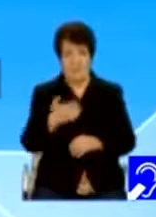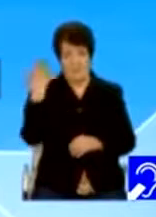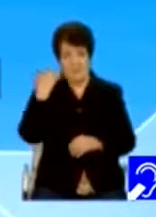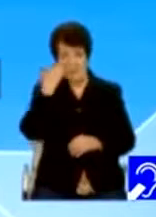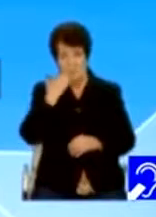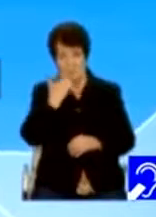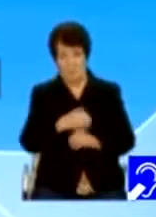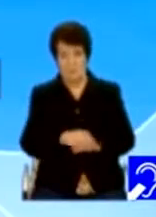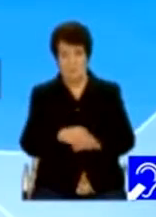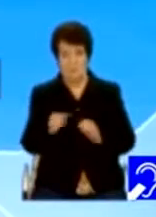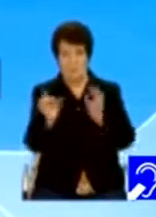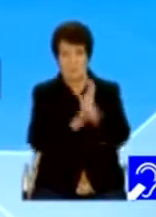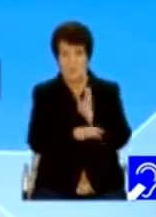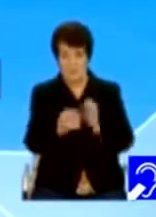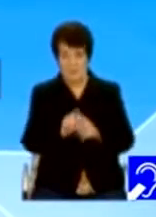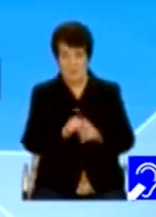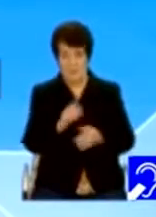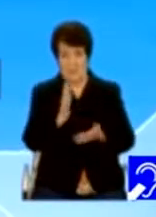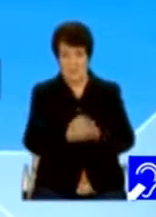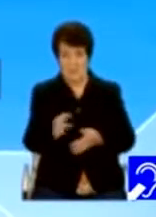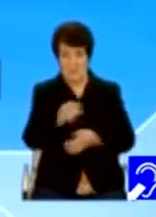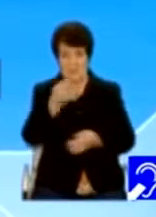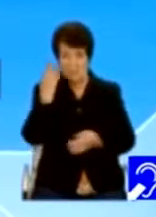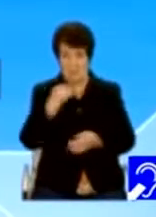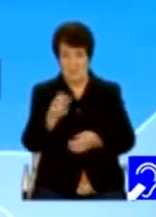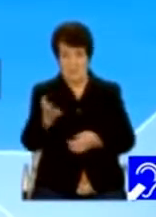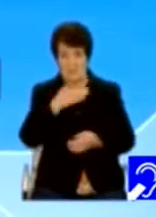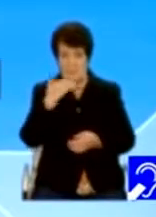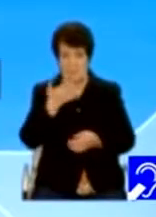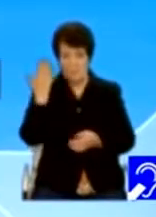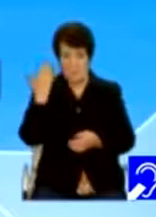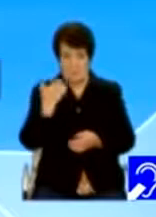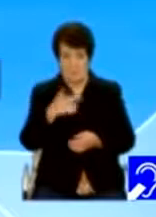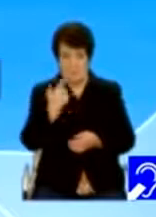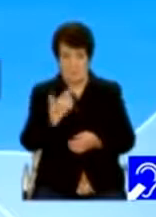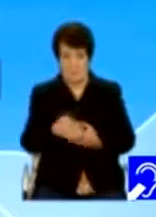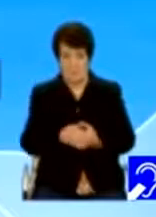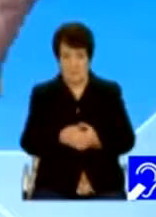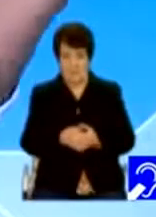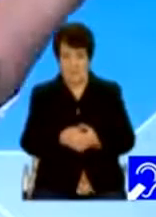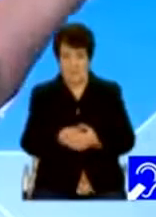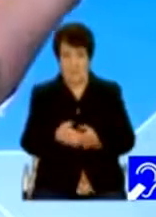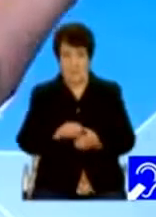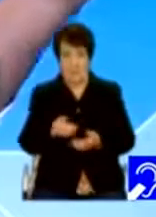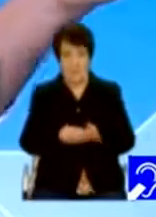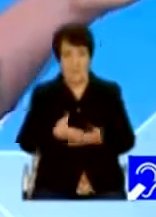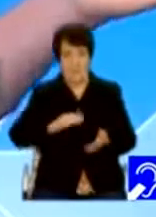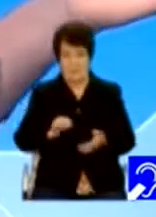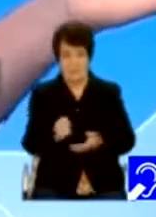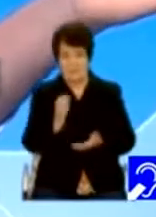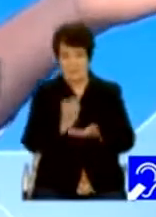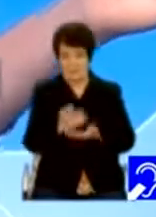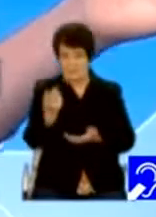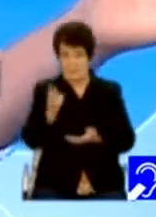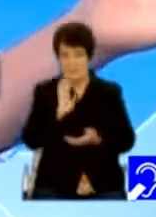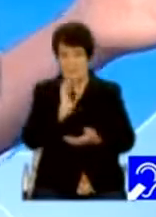mușigăit și toată hălășuga asta care a pus stăpânire pe Republica Moldova trebuie să smuls aruncată pe marginea drumului, pentru că, dragi prieteni, uitați-vă, aici este doamna Grisco pe